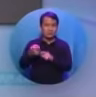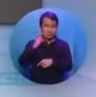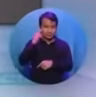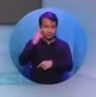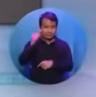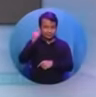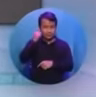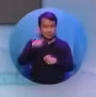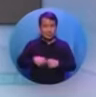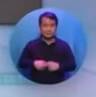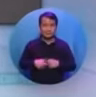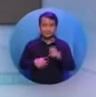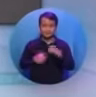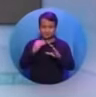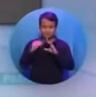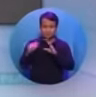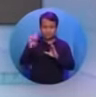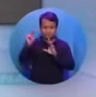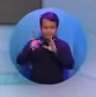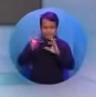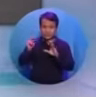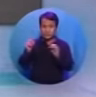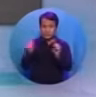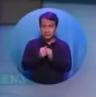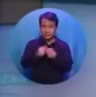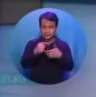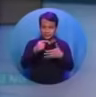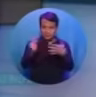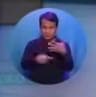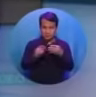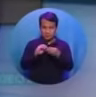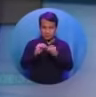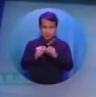kay Idol Rafi. Isend ang video kasamang inyong contact number sa